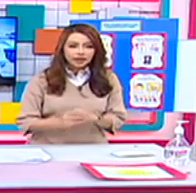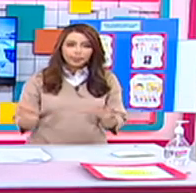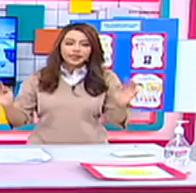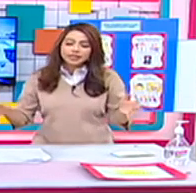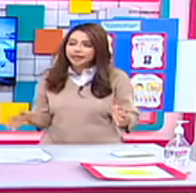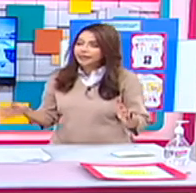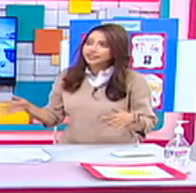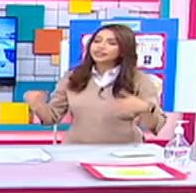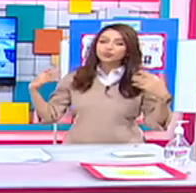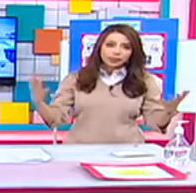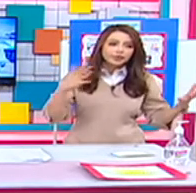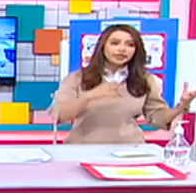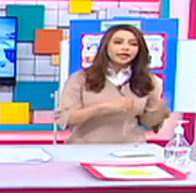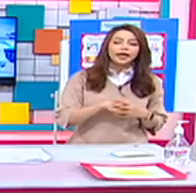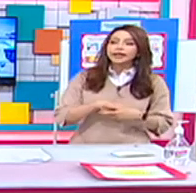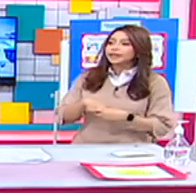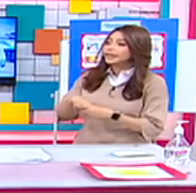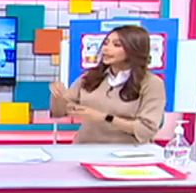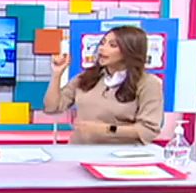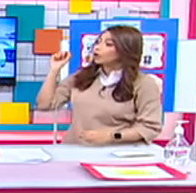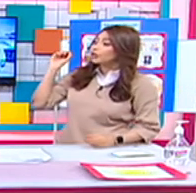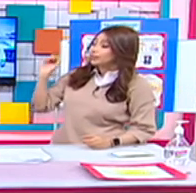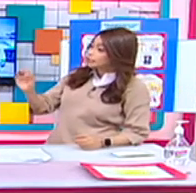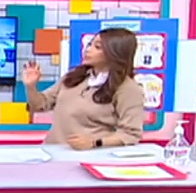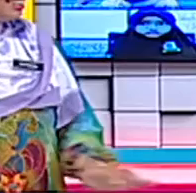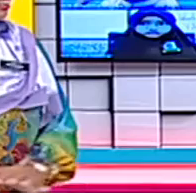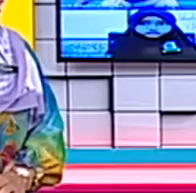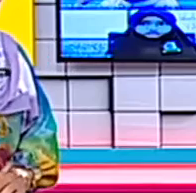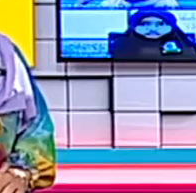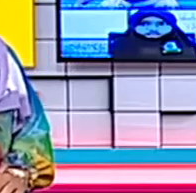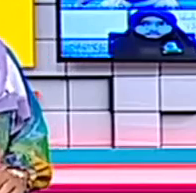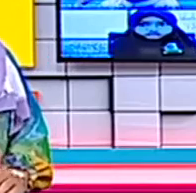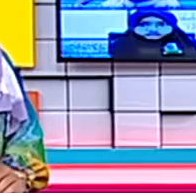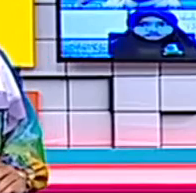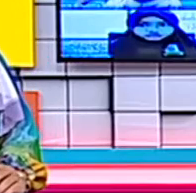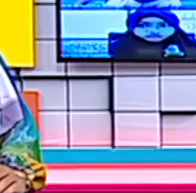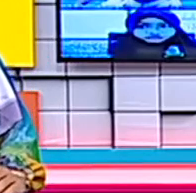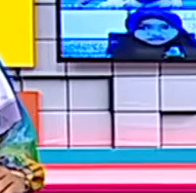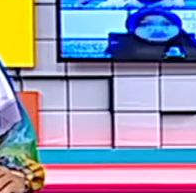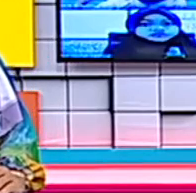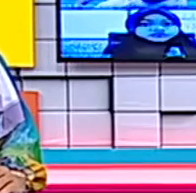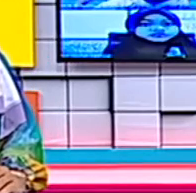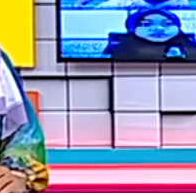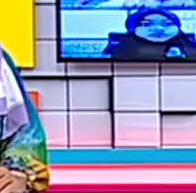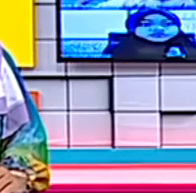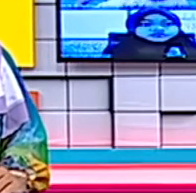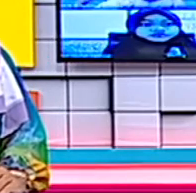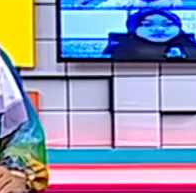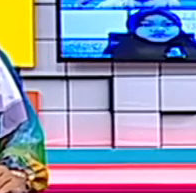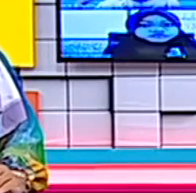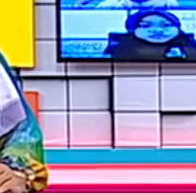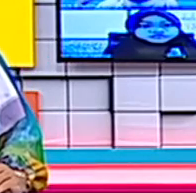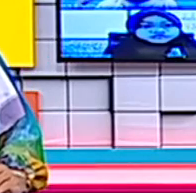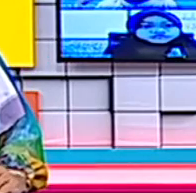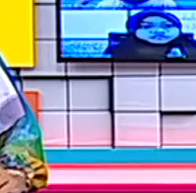kita telah pelajari hari ini terutamanya adik-adik di tahun 3 tahap 1. Ya. Dan ini adalah subjek yang kita